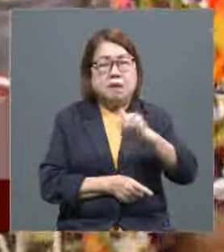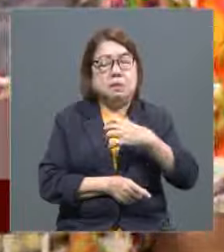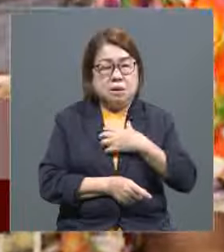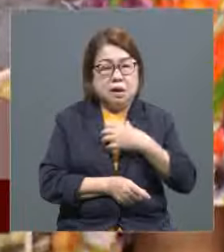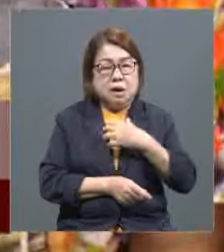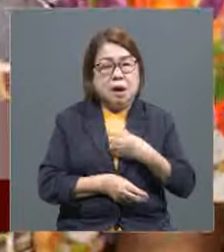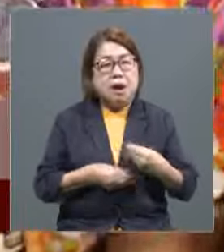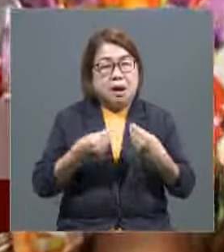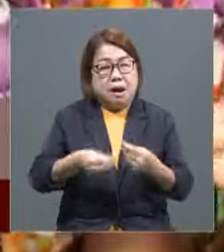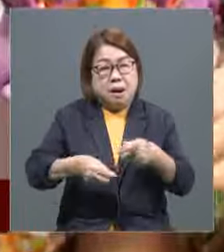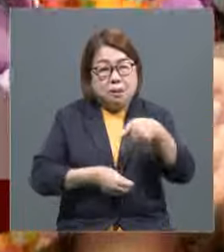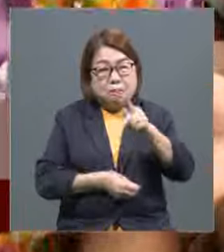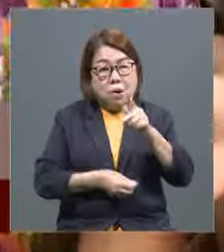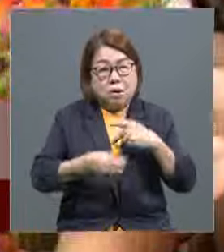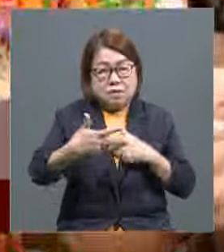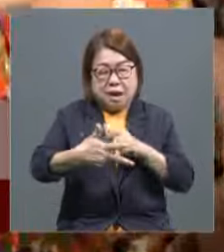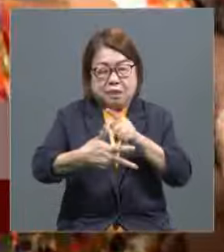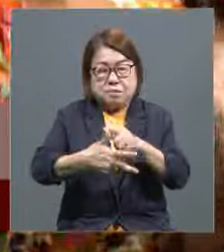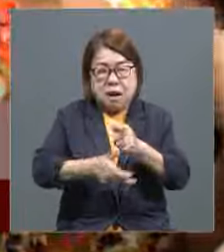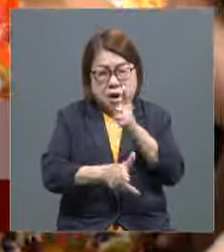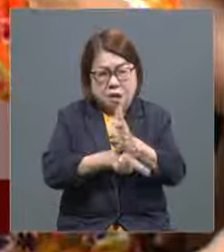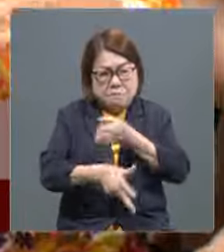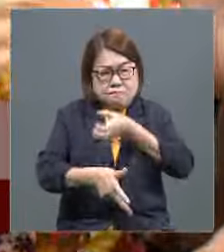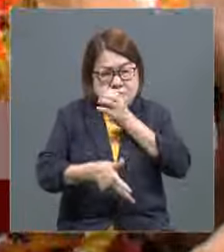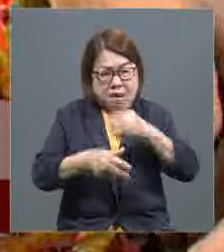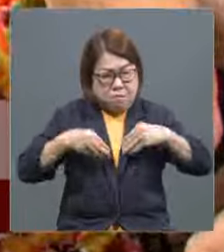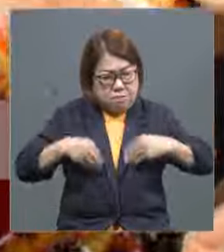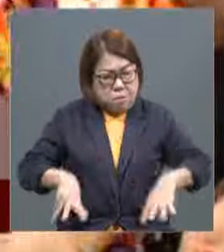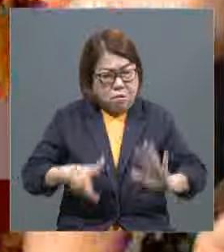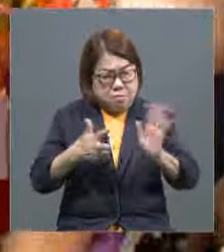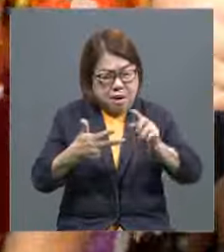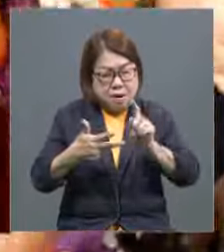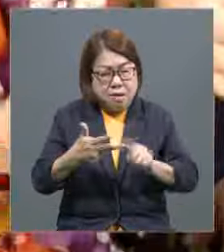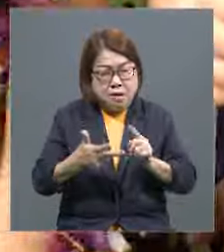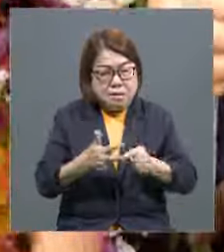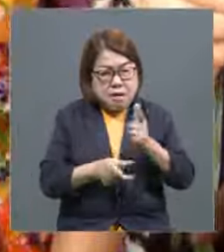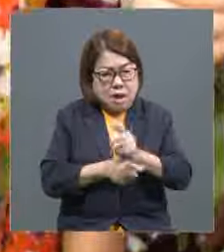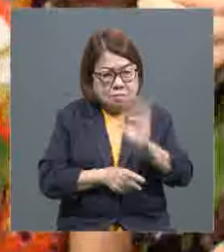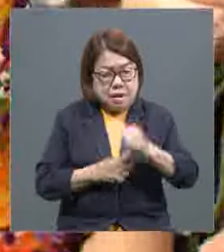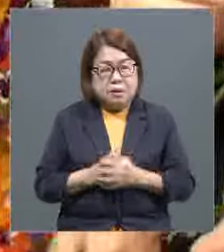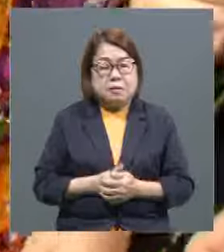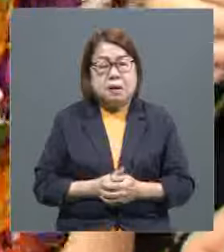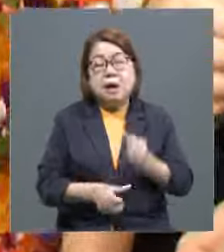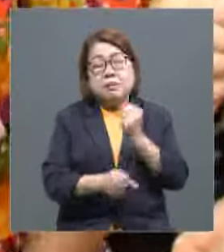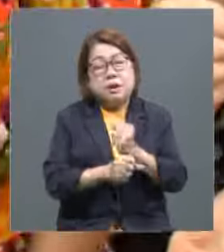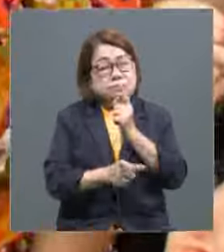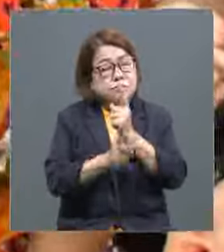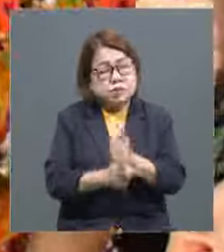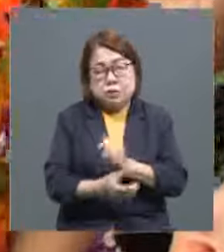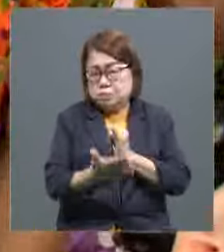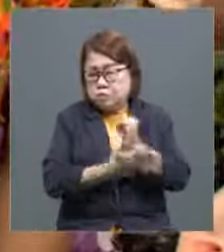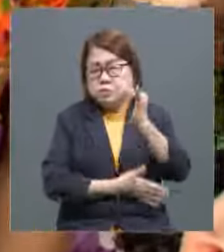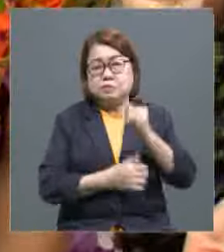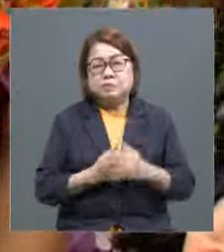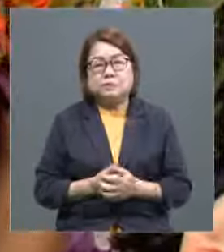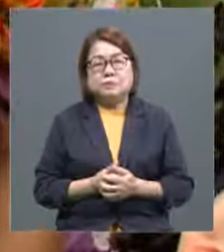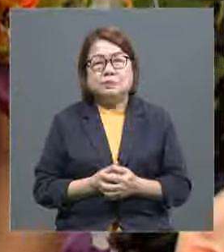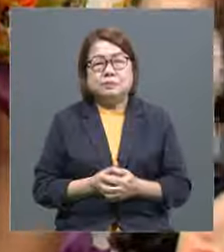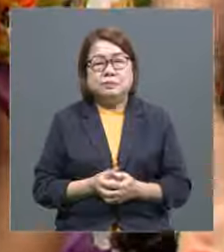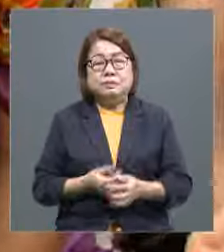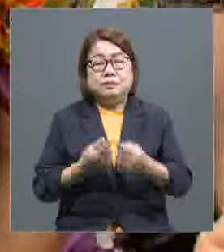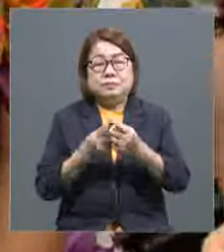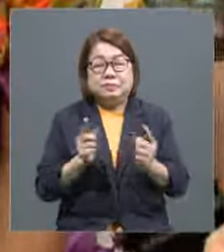การปลอดเหล้าปลอดโป๊แล้วก็ปลอดแอลกอฮอล์นะคะแต่ว่าที่นี่นั้นก็ปฏิบัติตามมาตรการได้อย่างเข้มข้นค่ะส่วน